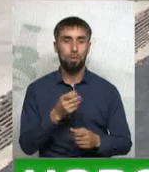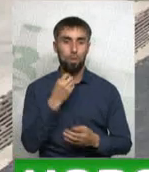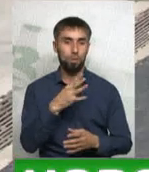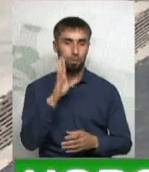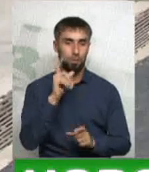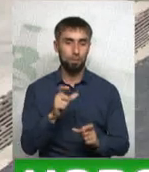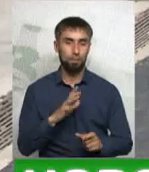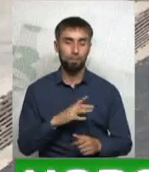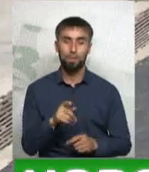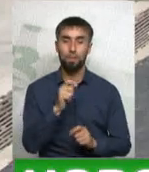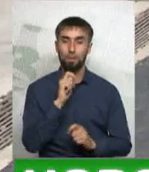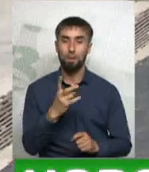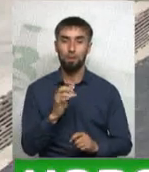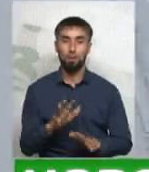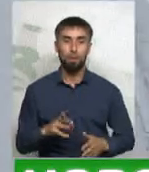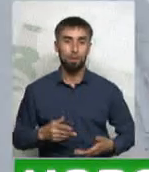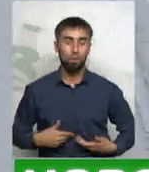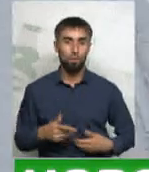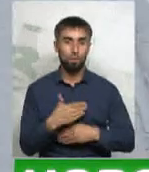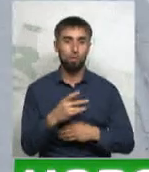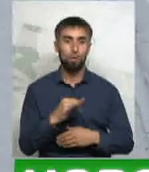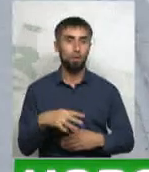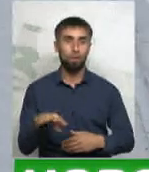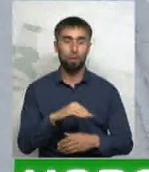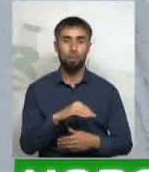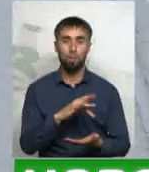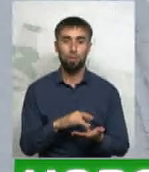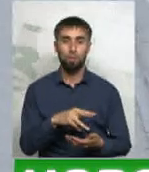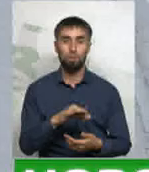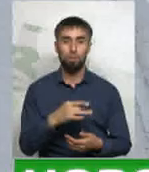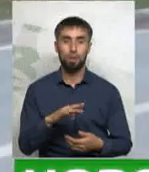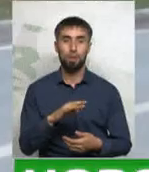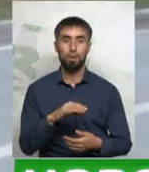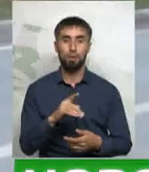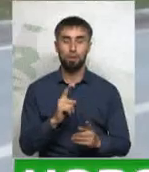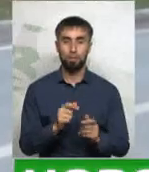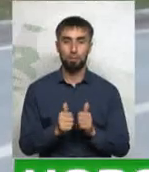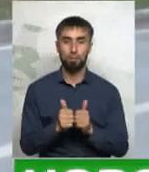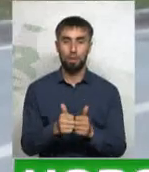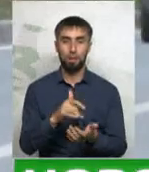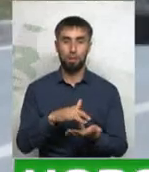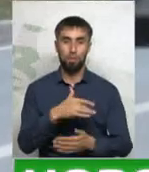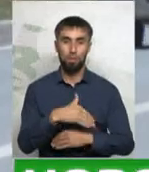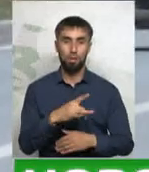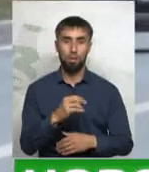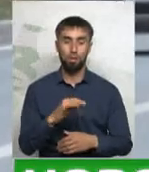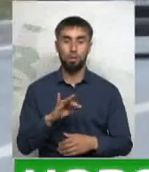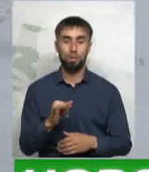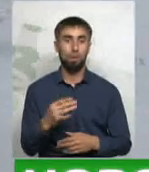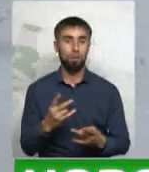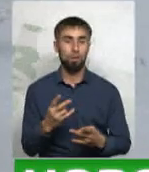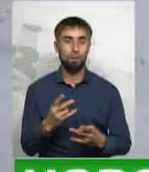Проведенные работы – это подарок не только для жителей этой улицы, но и всех горожан. Моздокская идет параллельно центральной улице Рабочей и